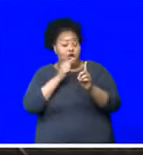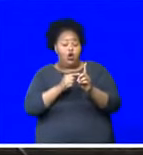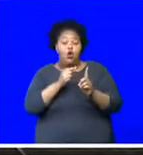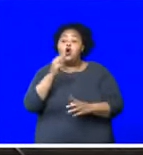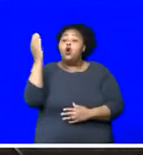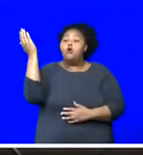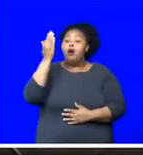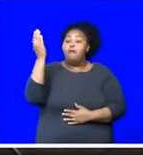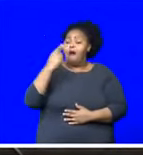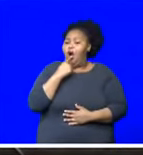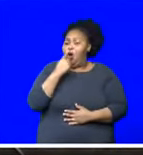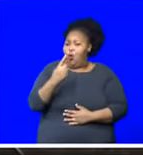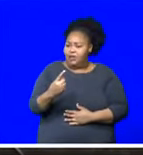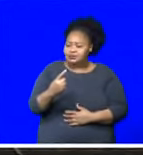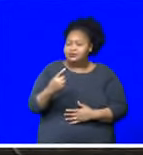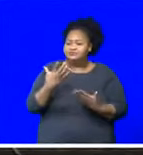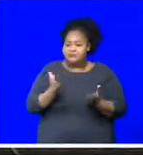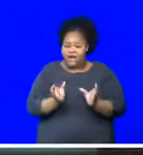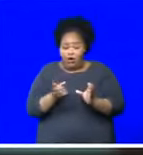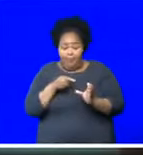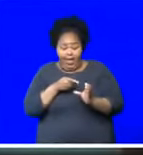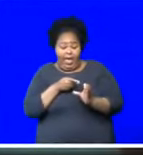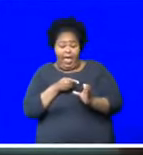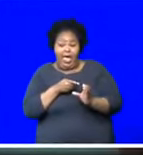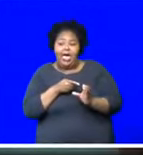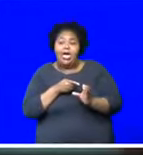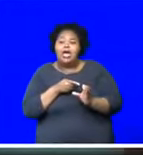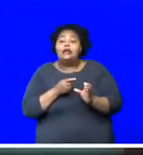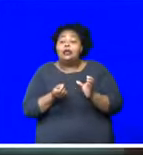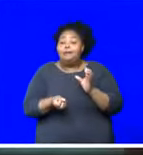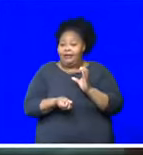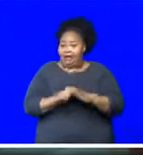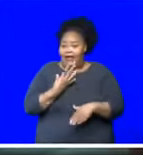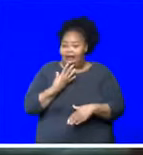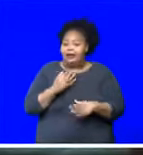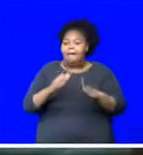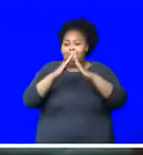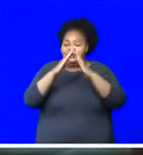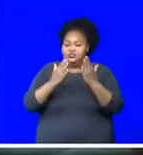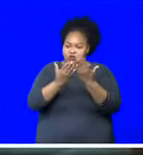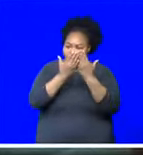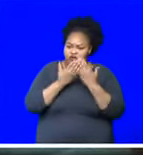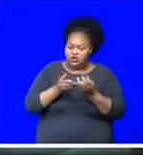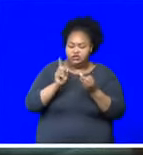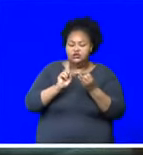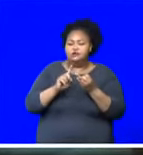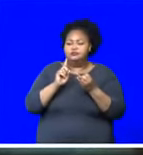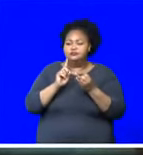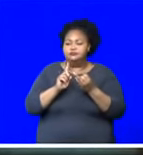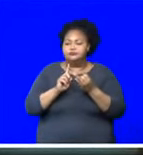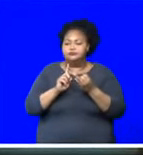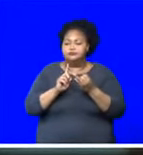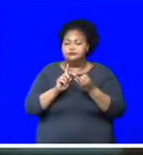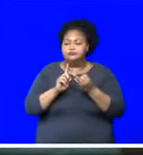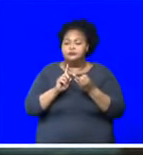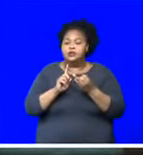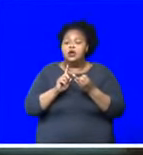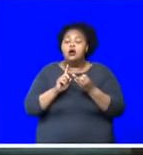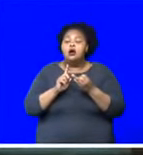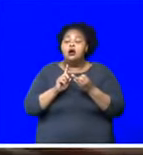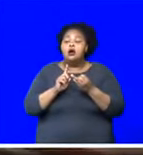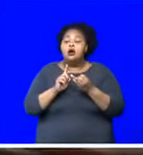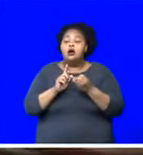ukuthi sekuke kwakhiwa libandla lelifaka litiko layo nalelo letemfundo kubukisana